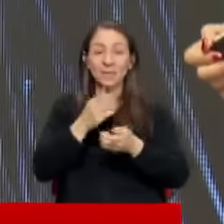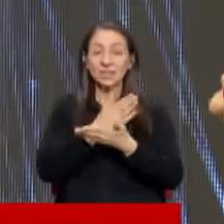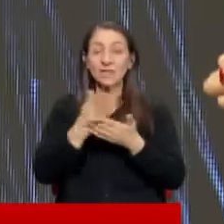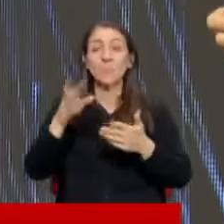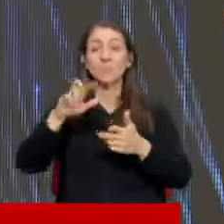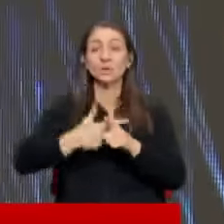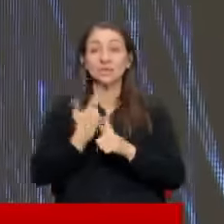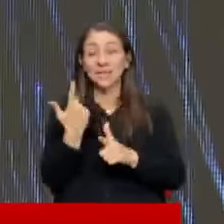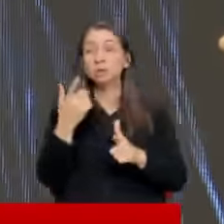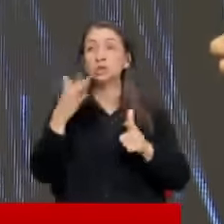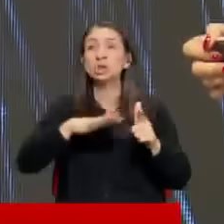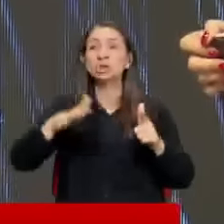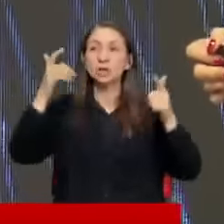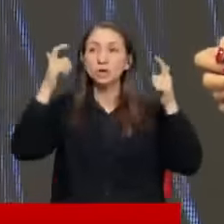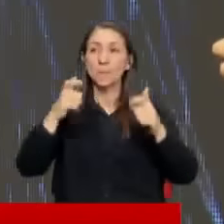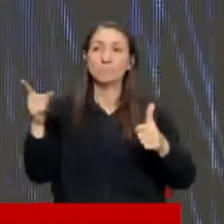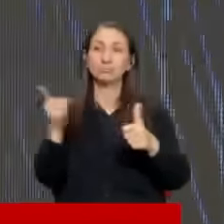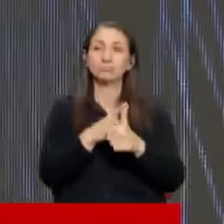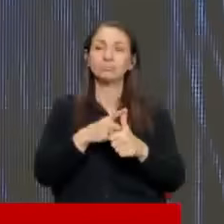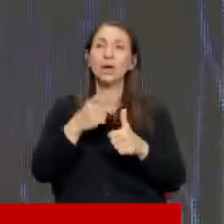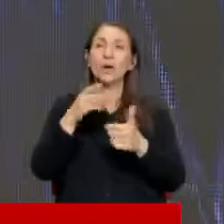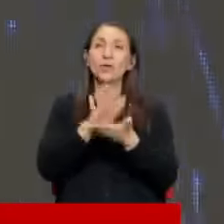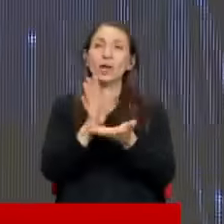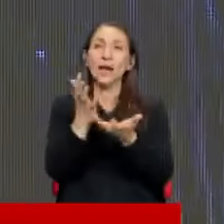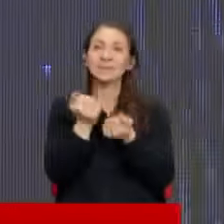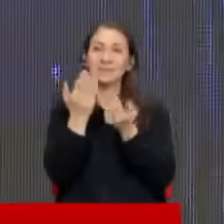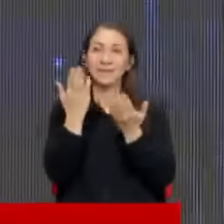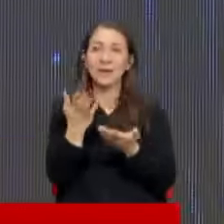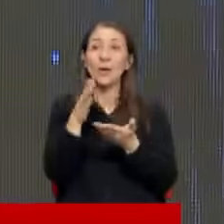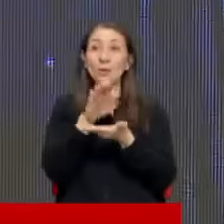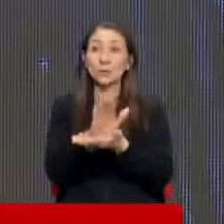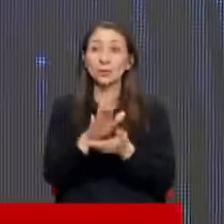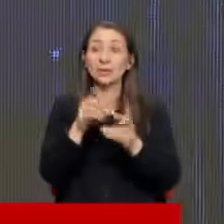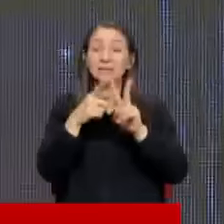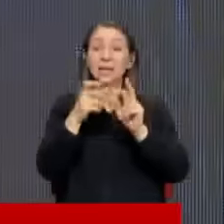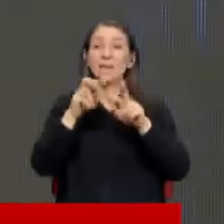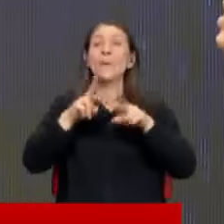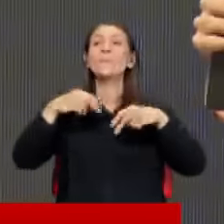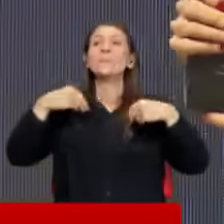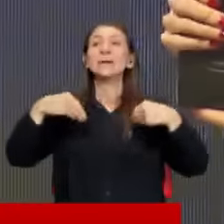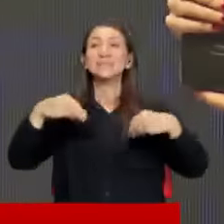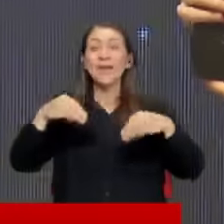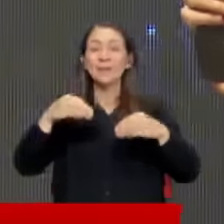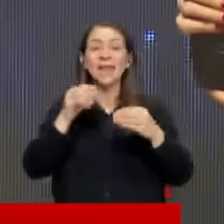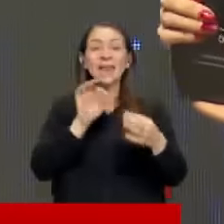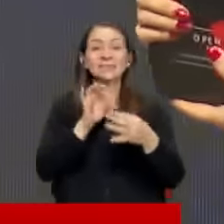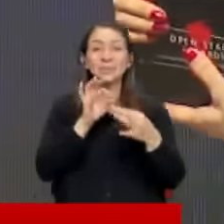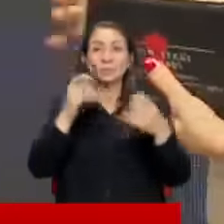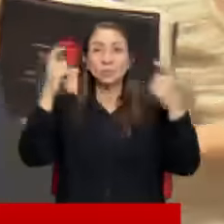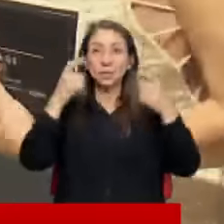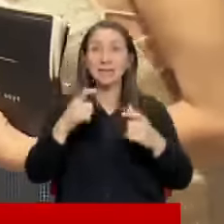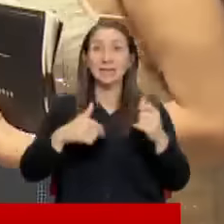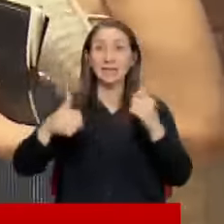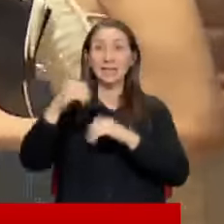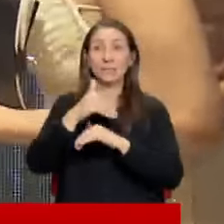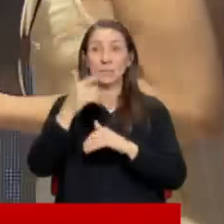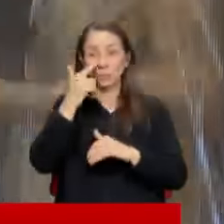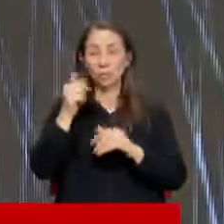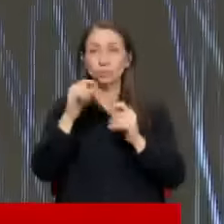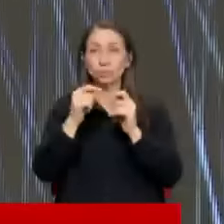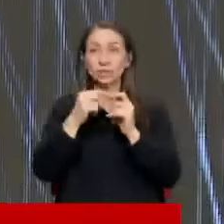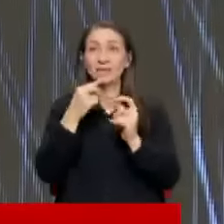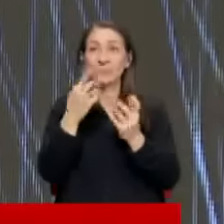Projesi sosyal sorumlulukta öncülük ödülünün sahibi oldu. Ödülü NAV'ın pazarlama ve iletişimden sorumlu kıdemli müdürü Burcu Er Yılmaz